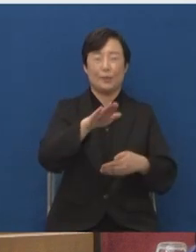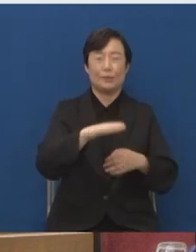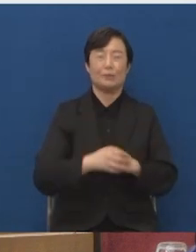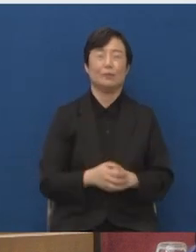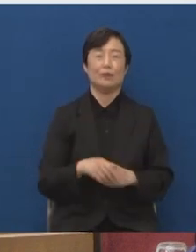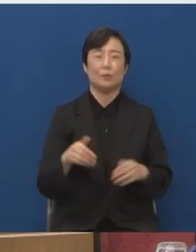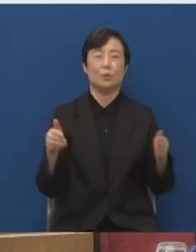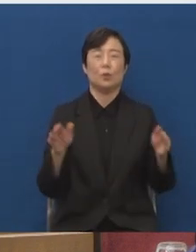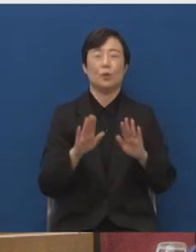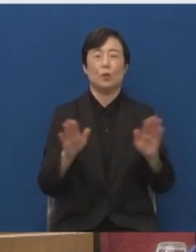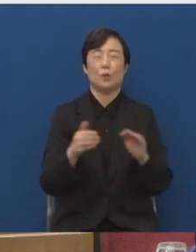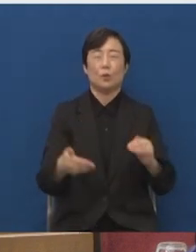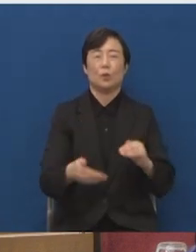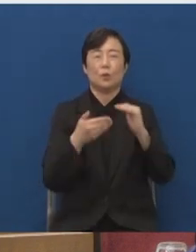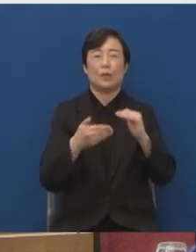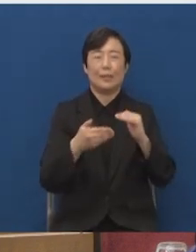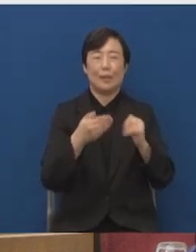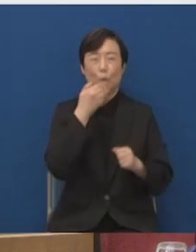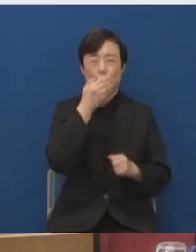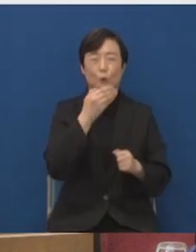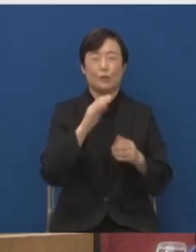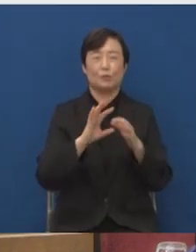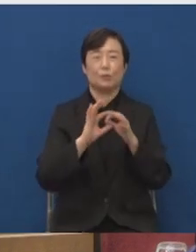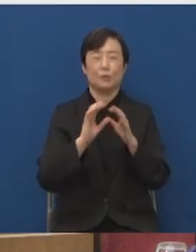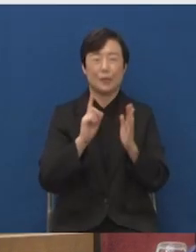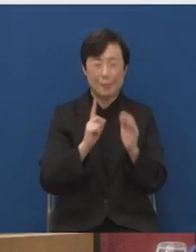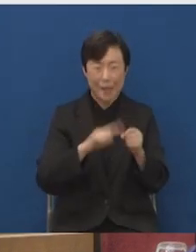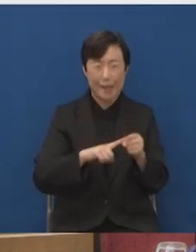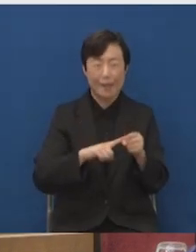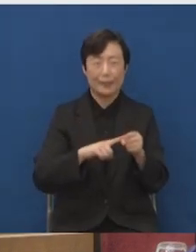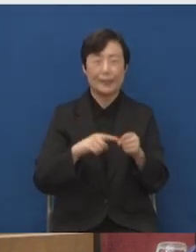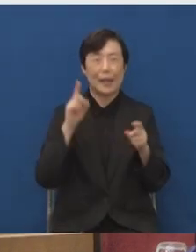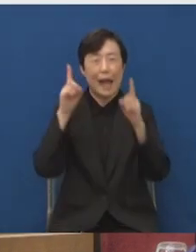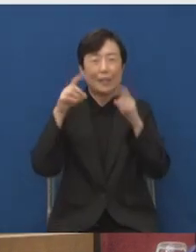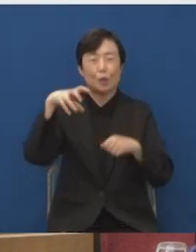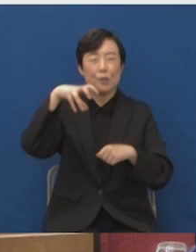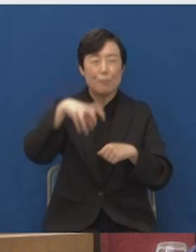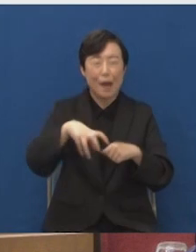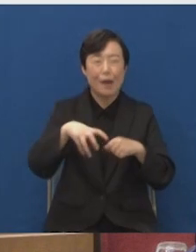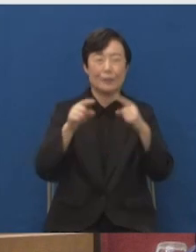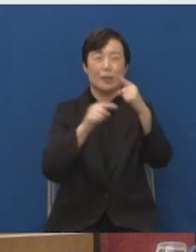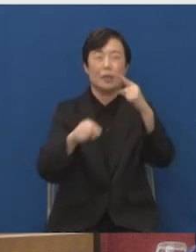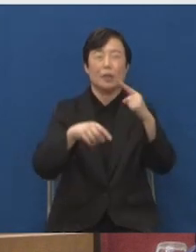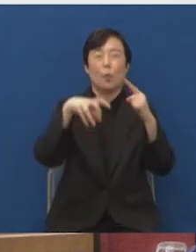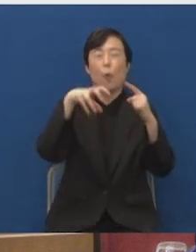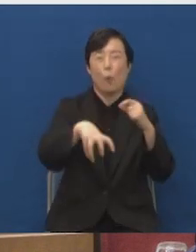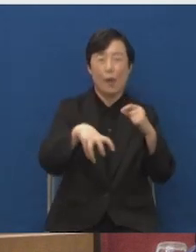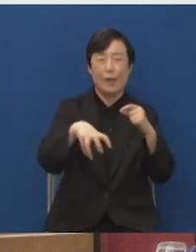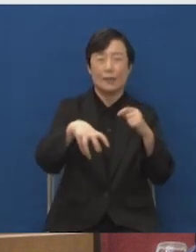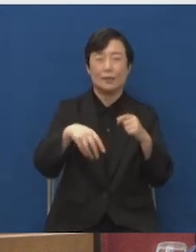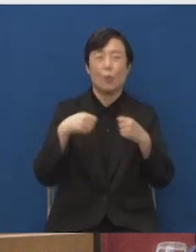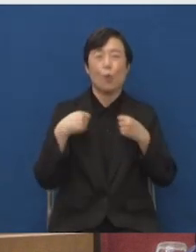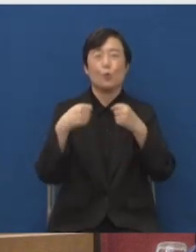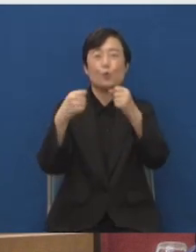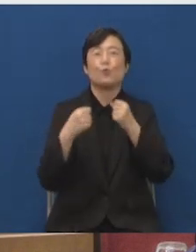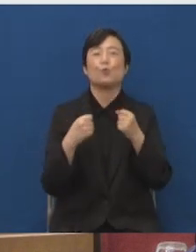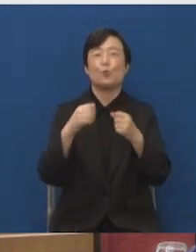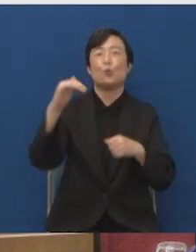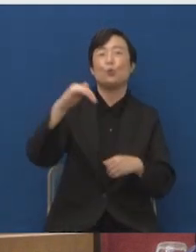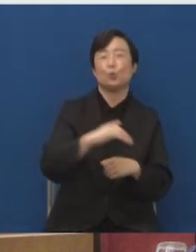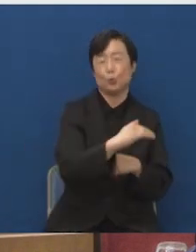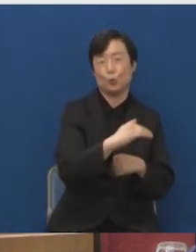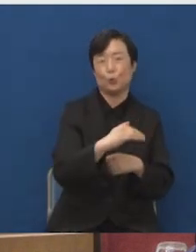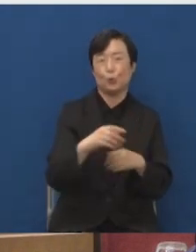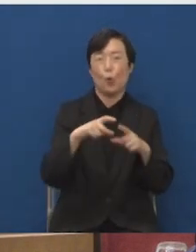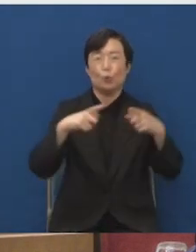するため、親子等の遊び場、交流の場として身近な公園の遊具更新箇所を倍増し、特に落災